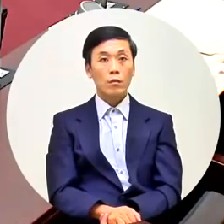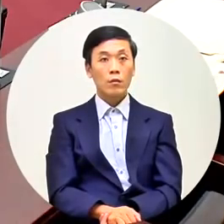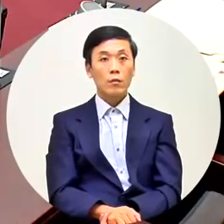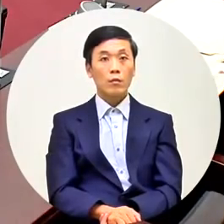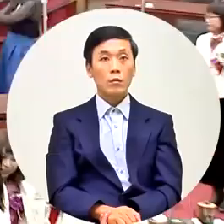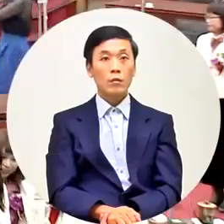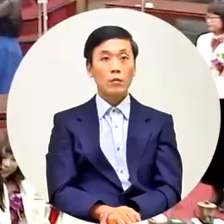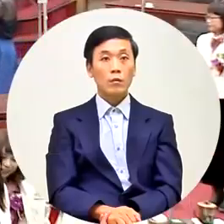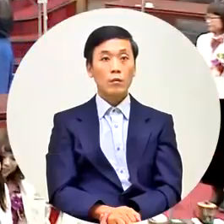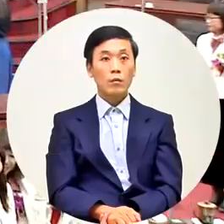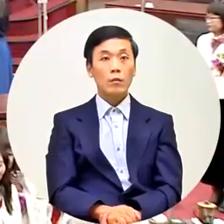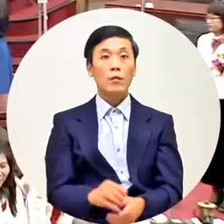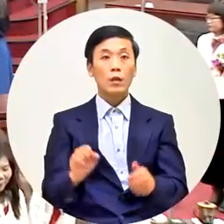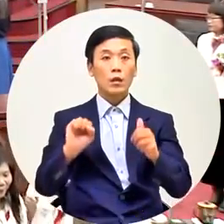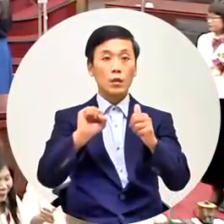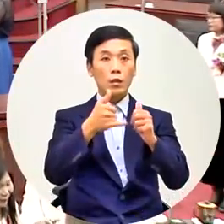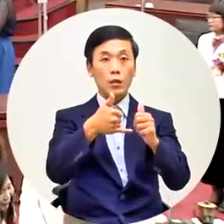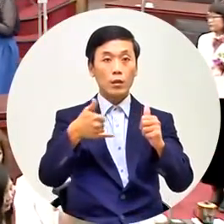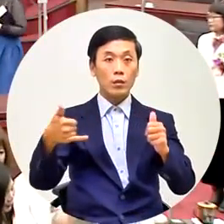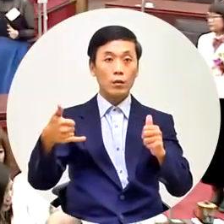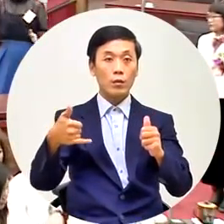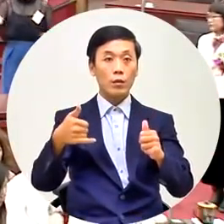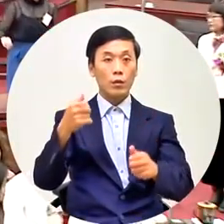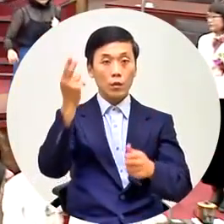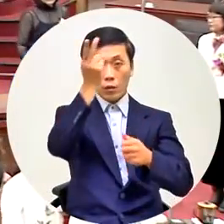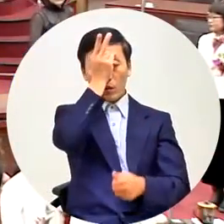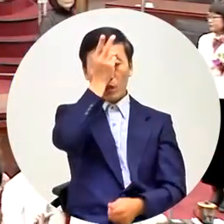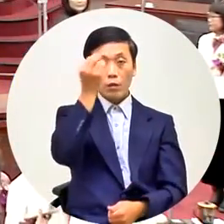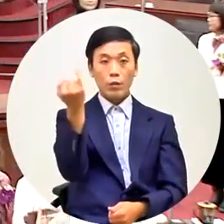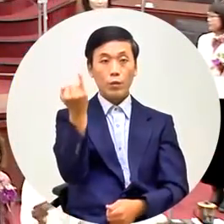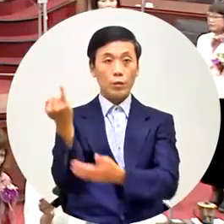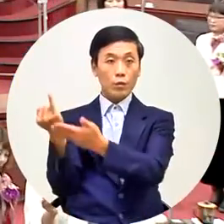请曾丽燕议员领取选票。